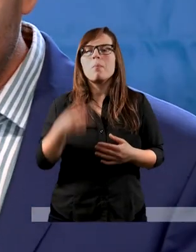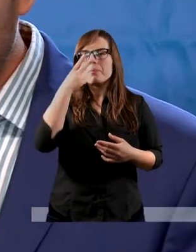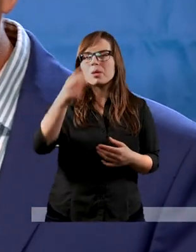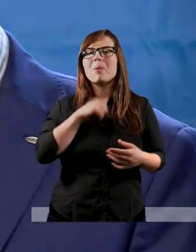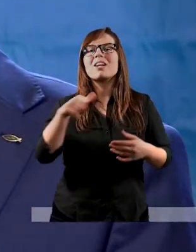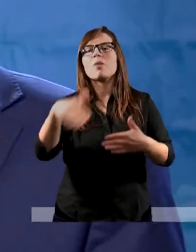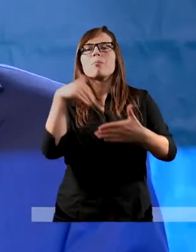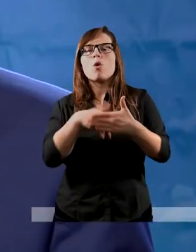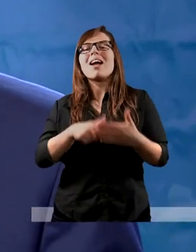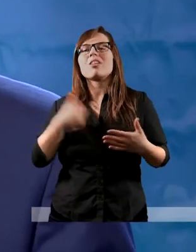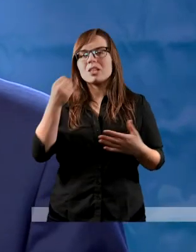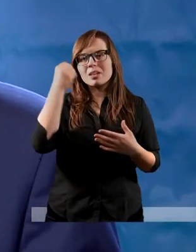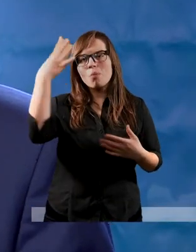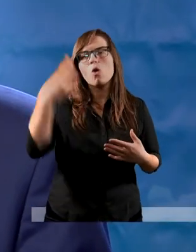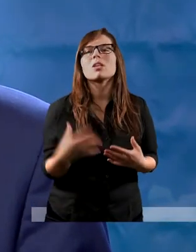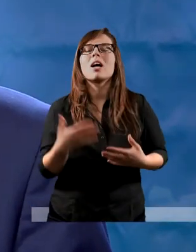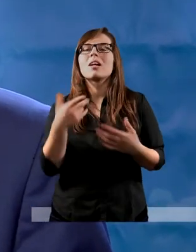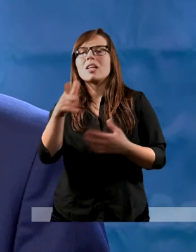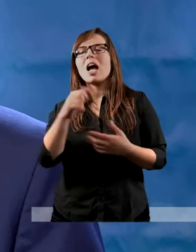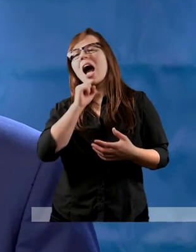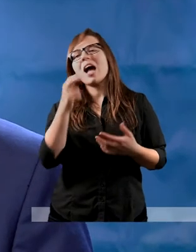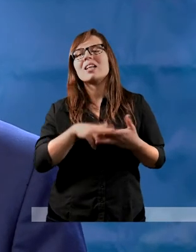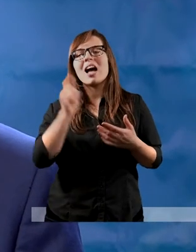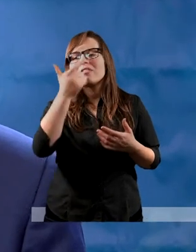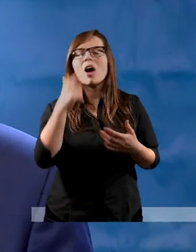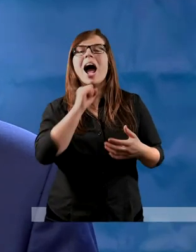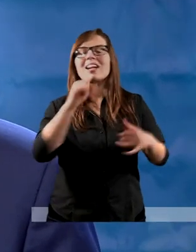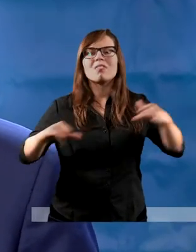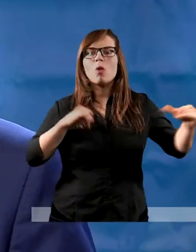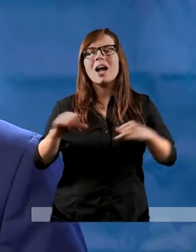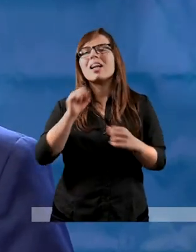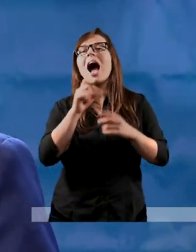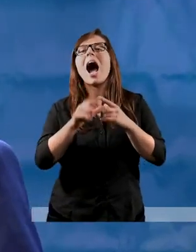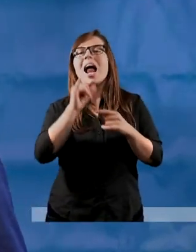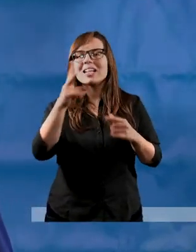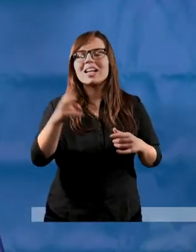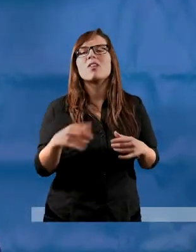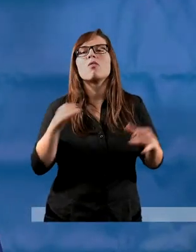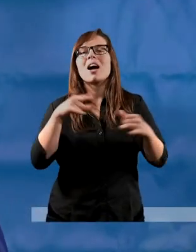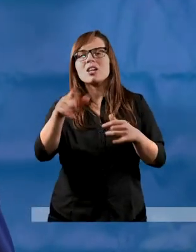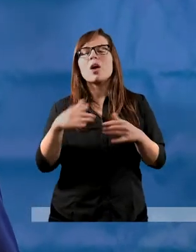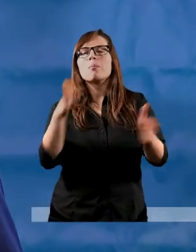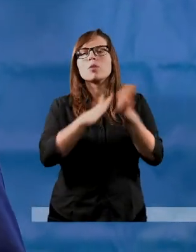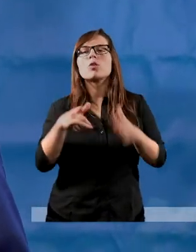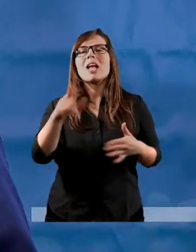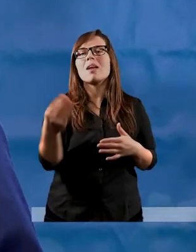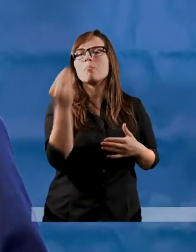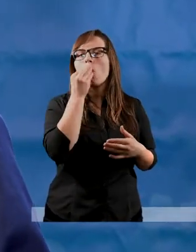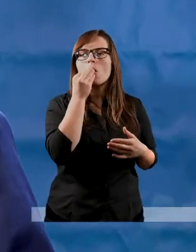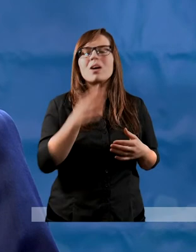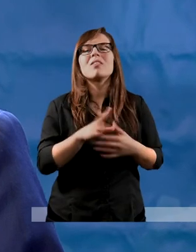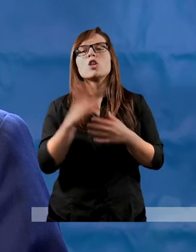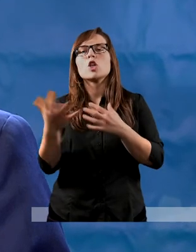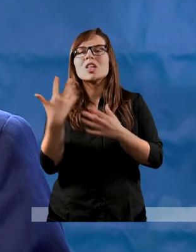jej postępowaniu, abyś zmądrzał. Nie ma ona wodza, ani nadzorcy, ani władcy, a jednak w lecie przygotowuje swój pokarm,